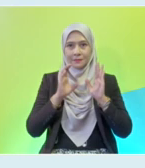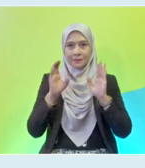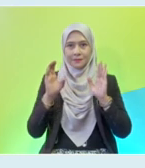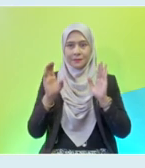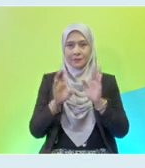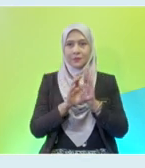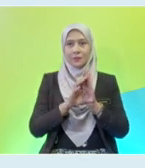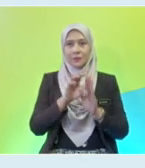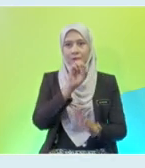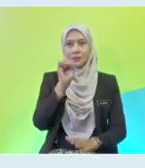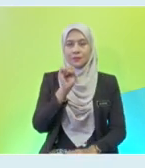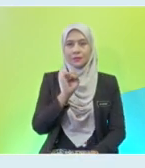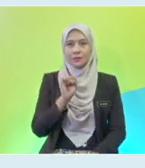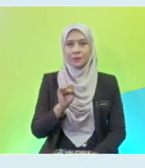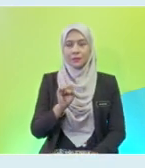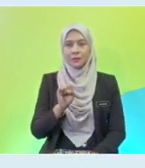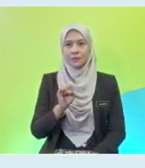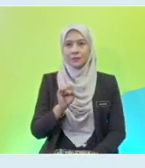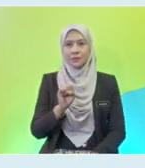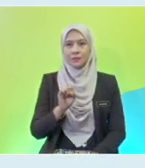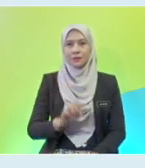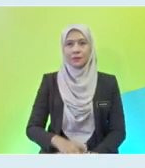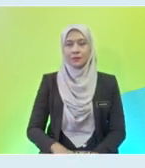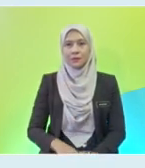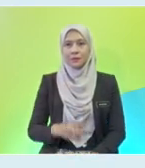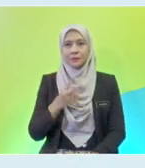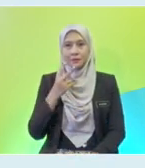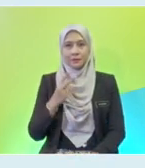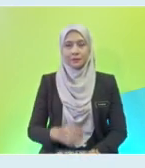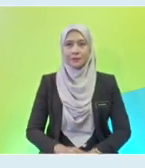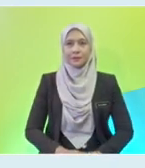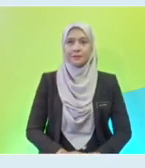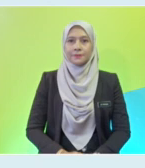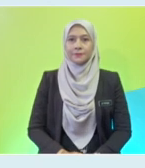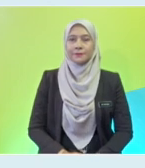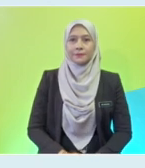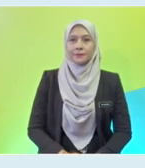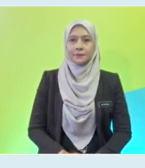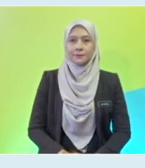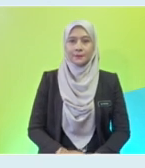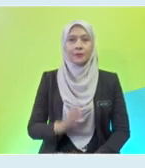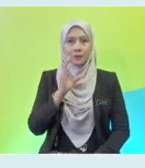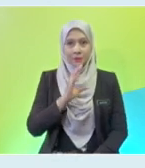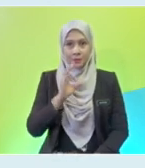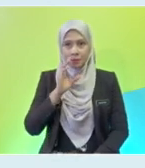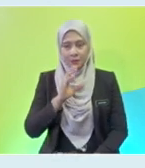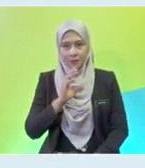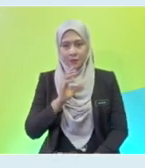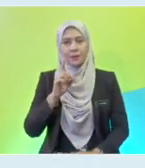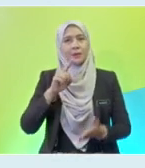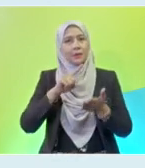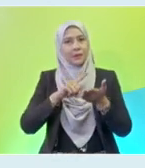kerusakan buah pinggang akibat bahan yang terdapat dalam kosmetik jadi kita cari dulu kata kunci